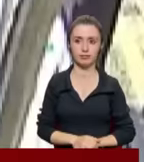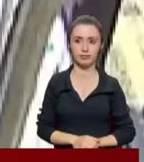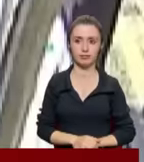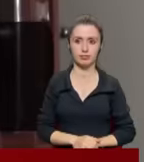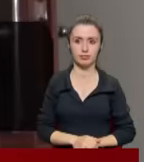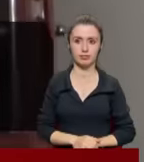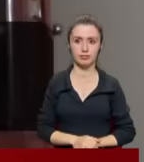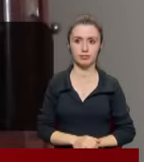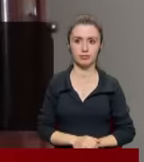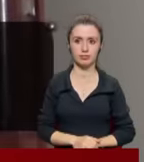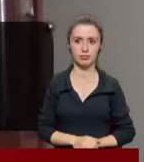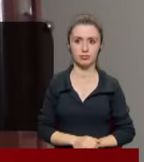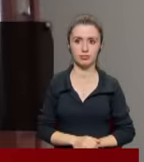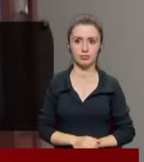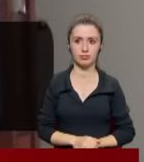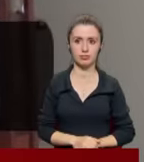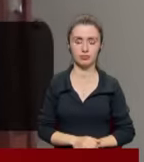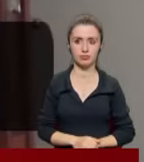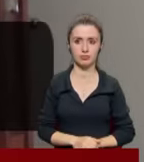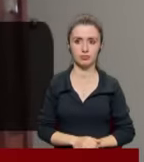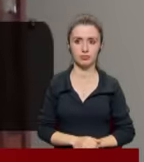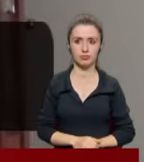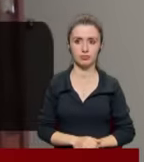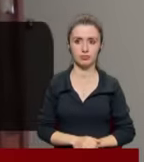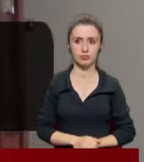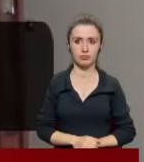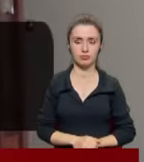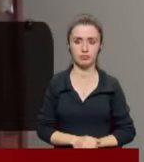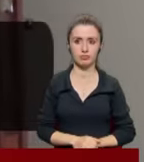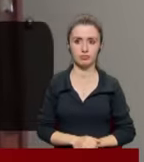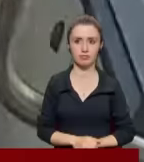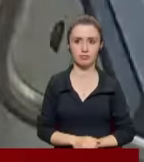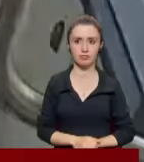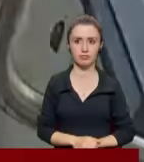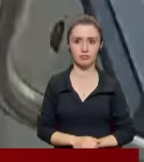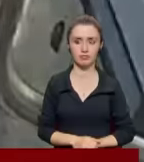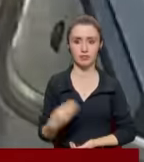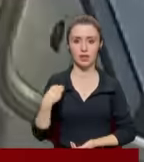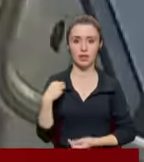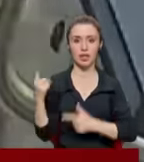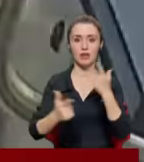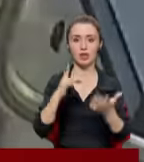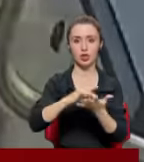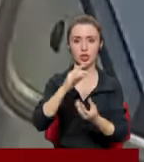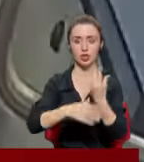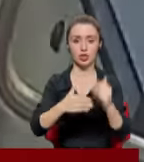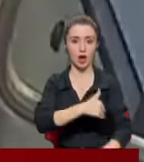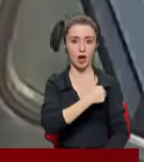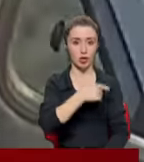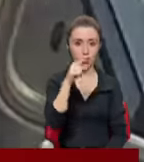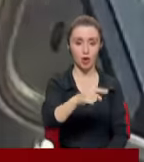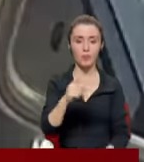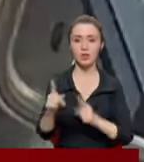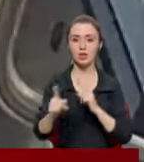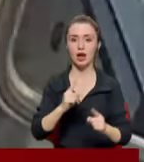düştü bir okul müdürü bunu böyle yaparsa öğrencilerine ne yapabilir Acaba yeni görüntüler üzerine avukat Hasan Hüseyin Öztürk